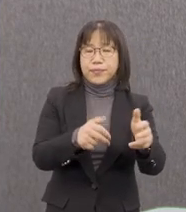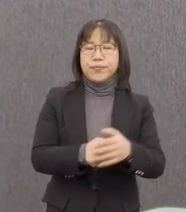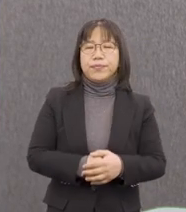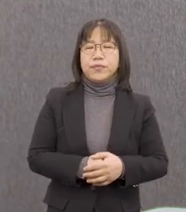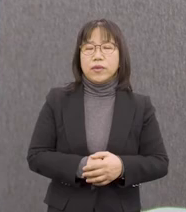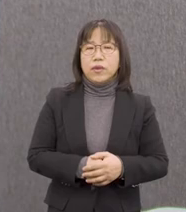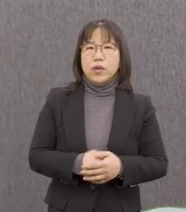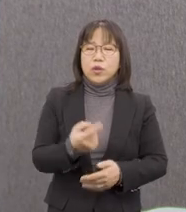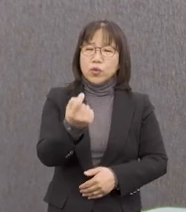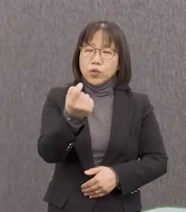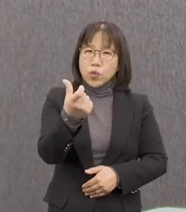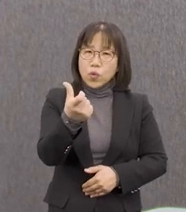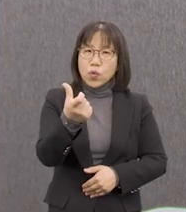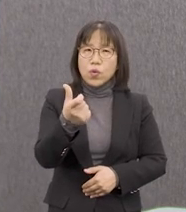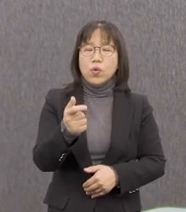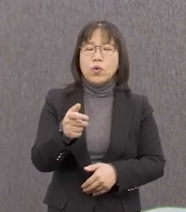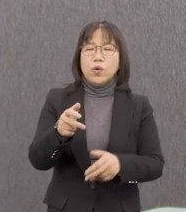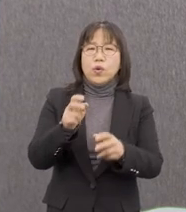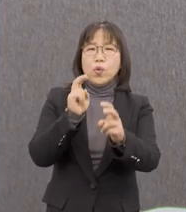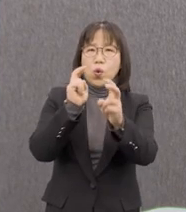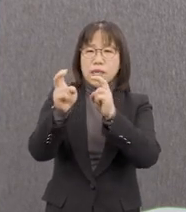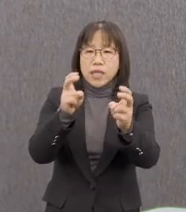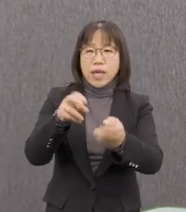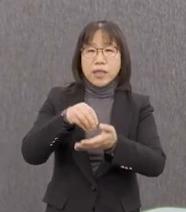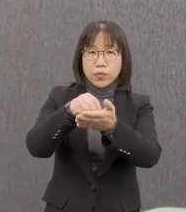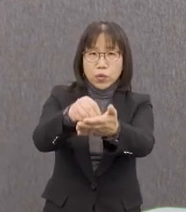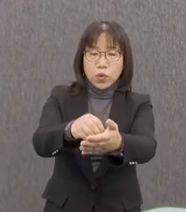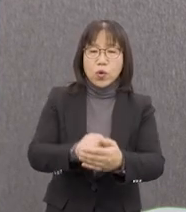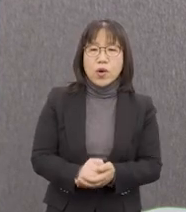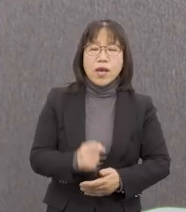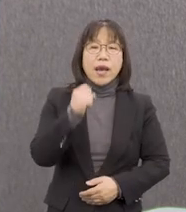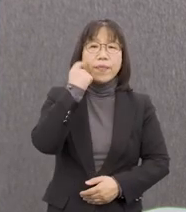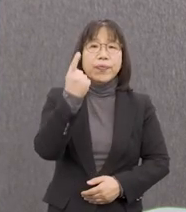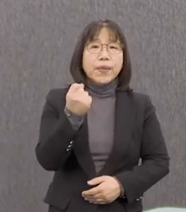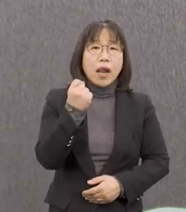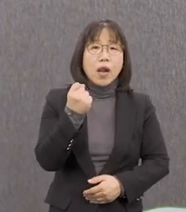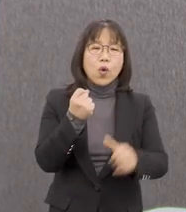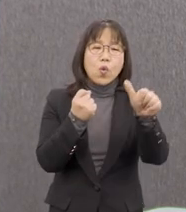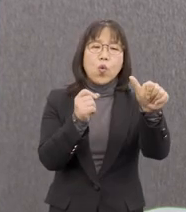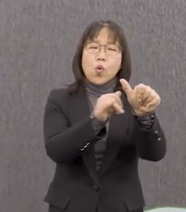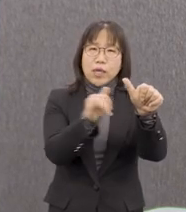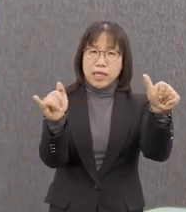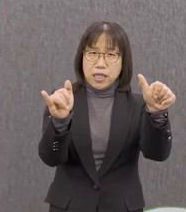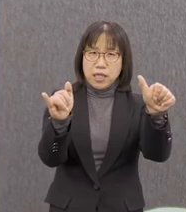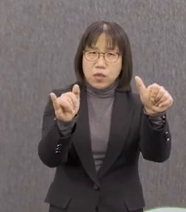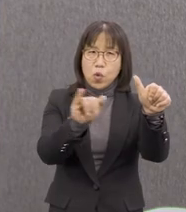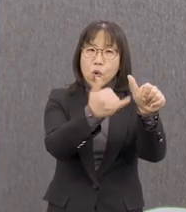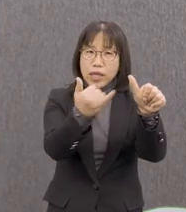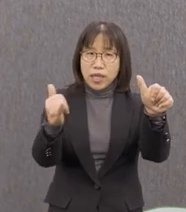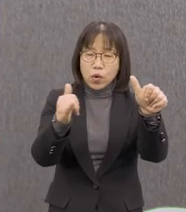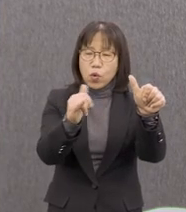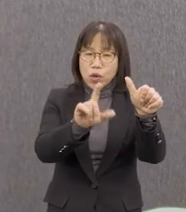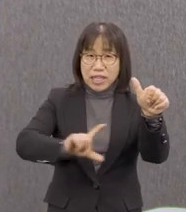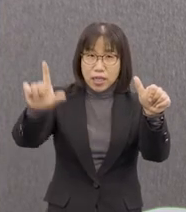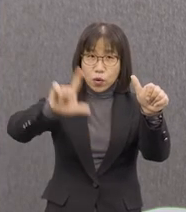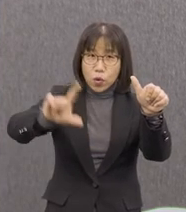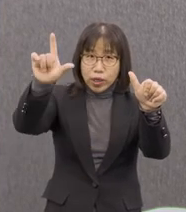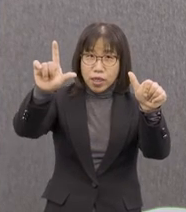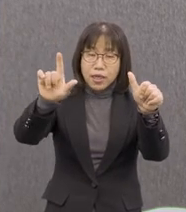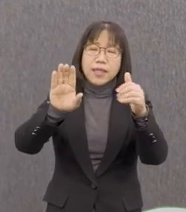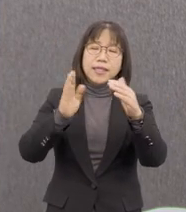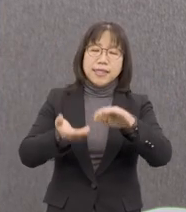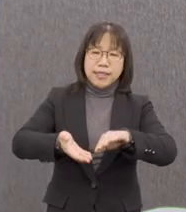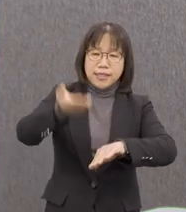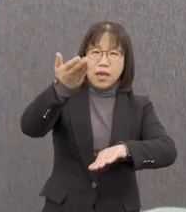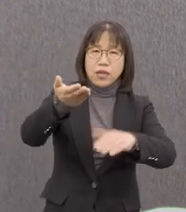소기업 소상공인의 종사하며 한달에 5일 이상 무급휴직 을 한 근로자 분들중에 고용이 유지되고